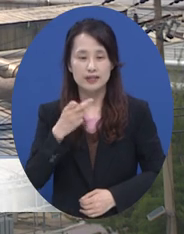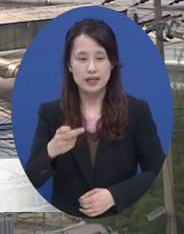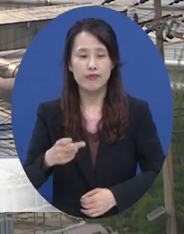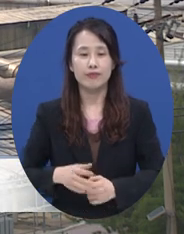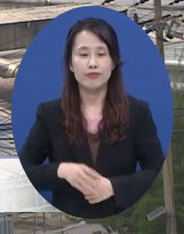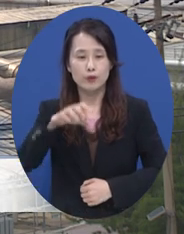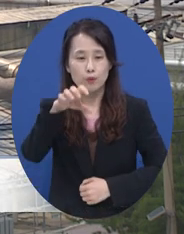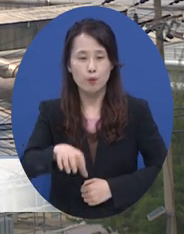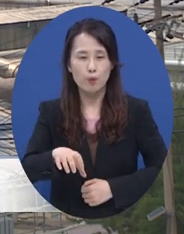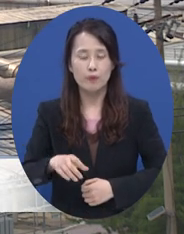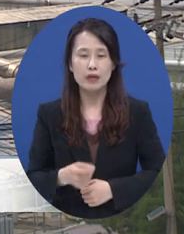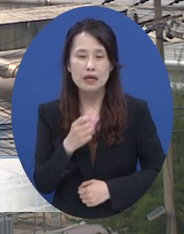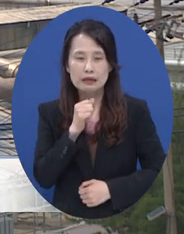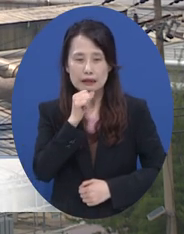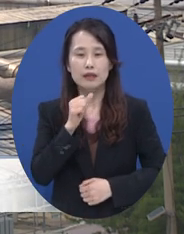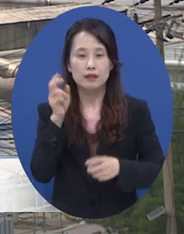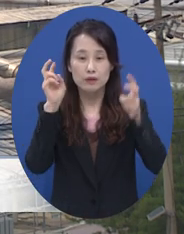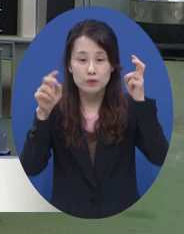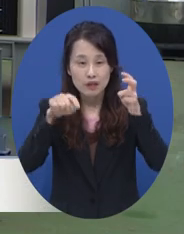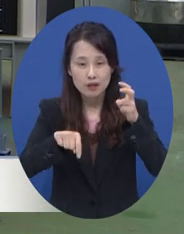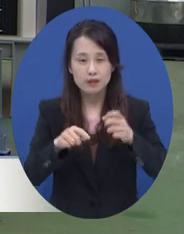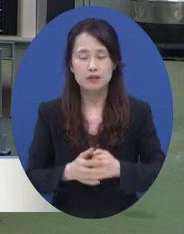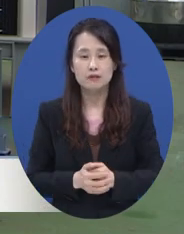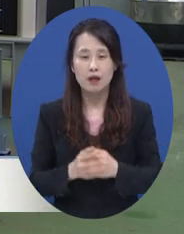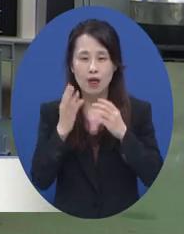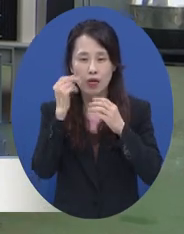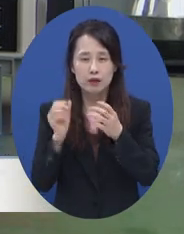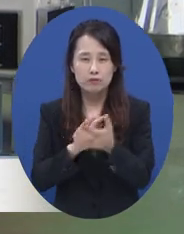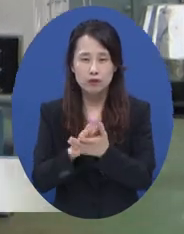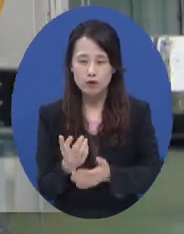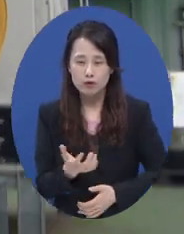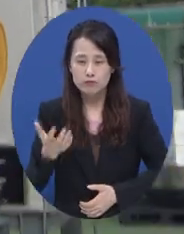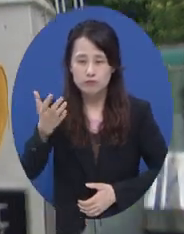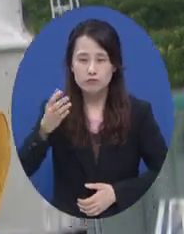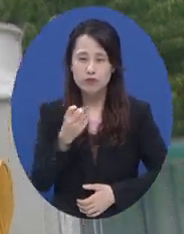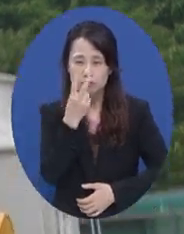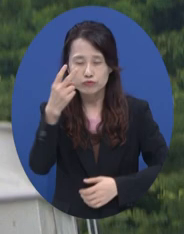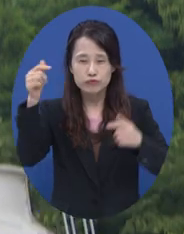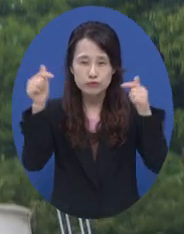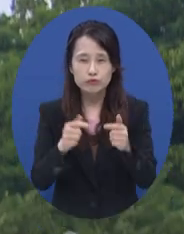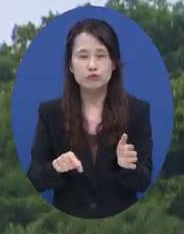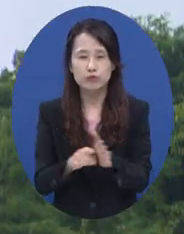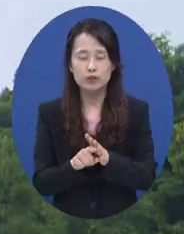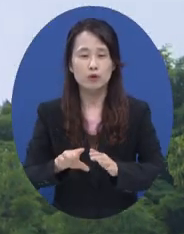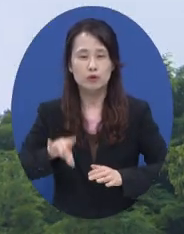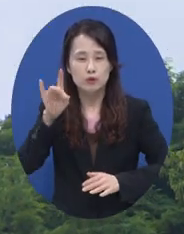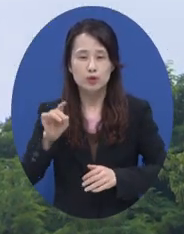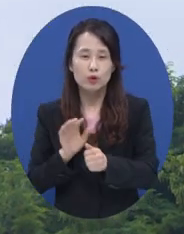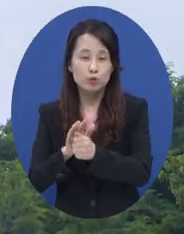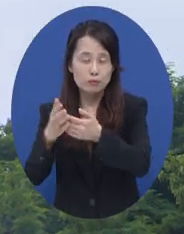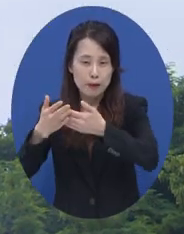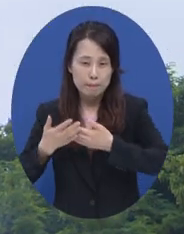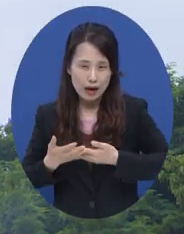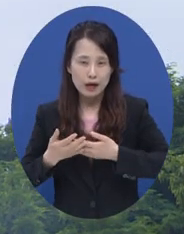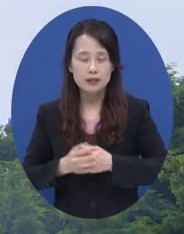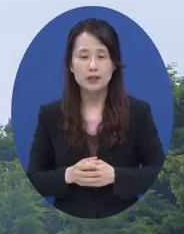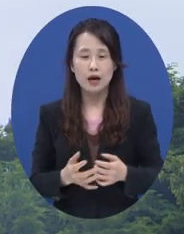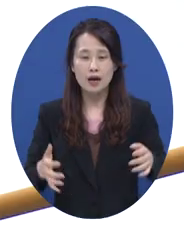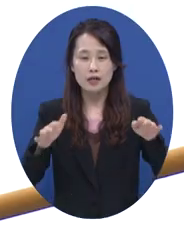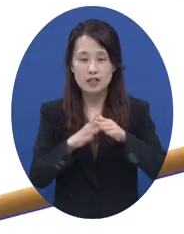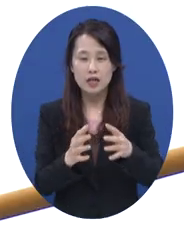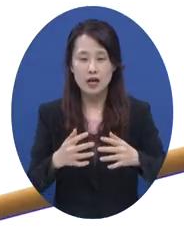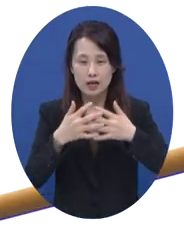안산 스마트업을 자리한 염색 공장입니다. 기름 섞인 증기에서 나는 악취를 줄이기 위해 올 초 보조금을 지원받아